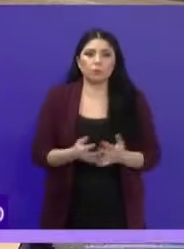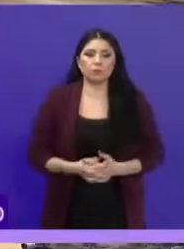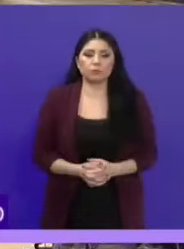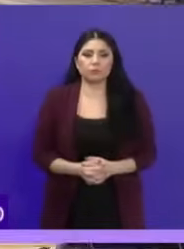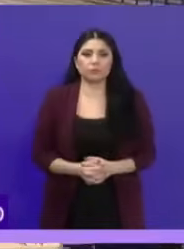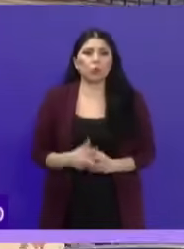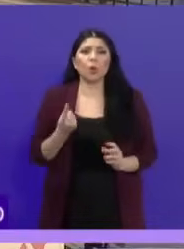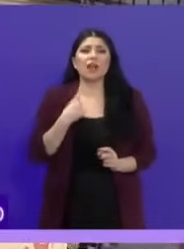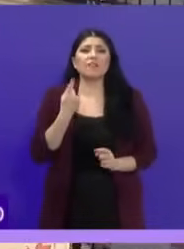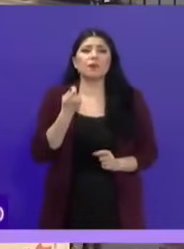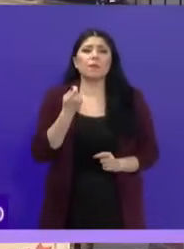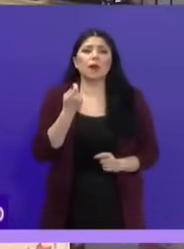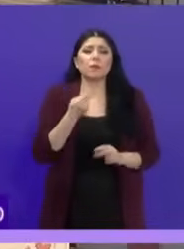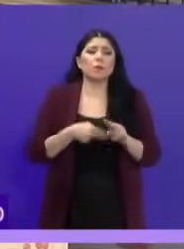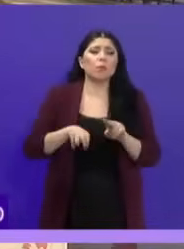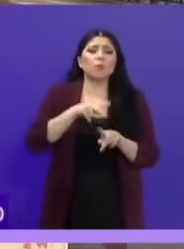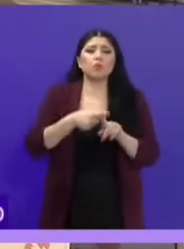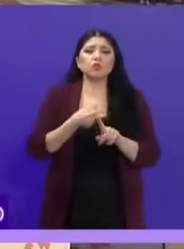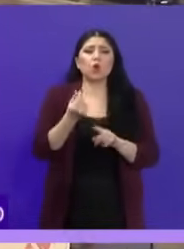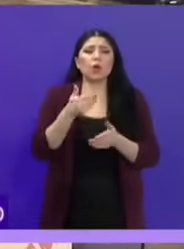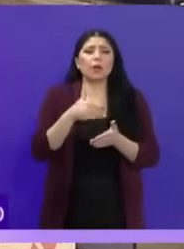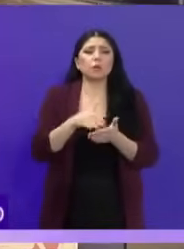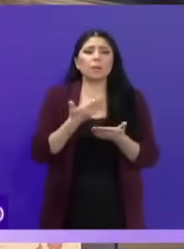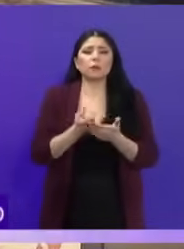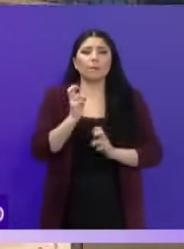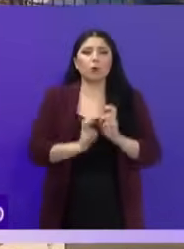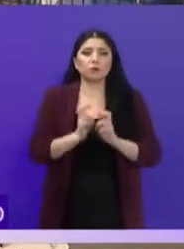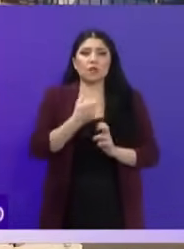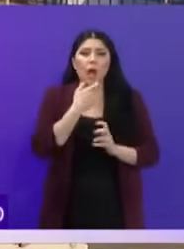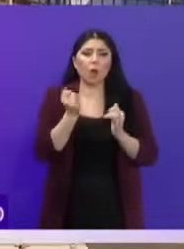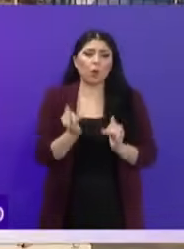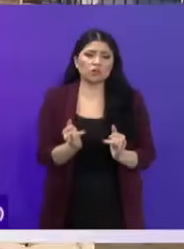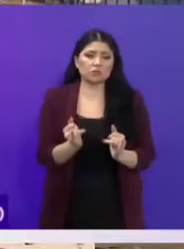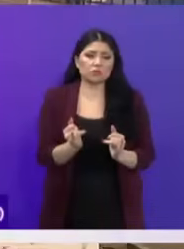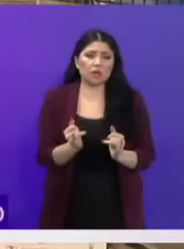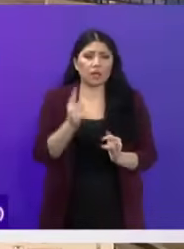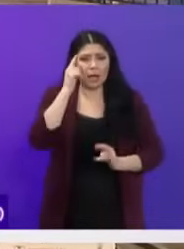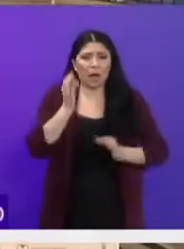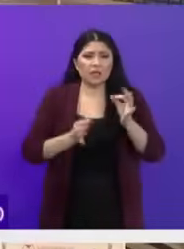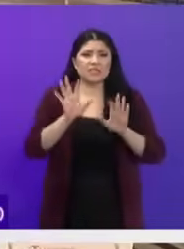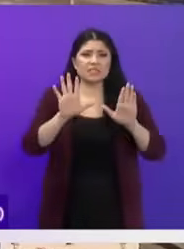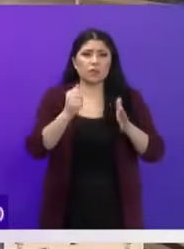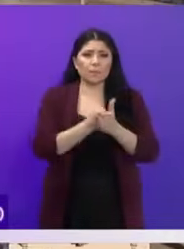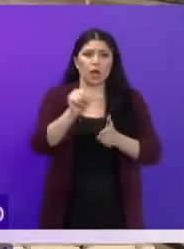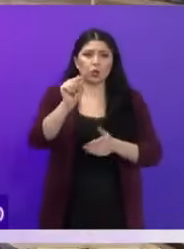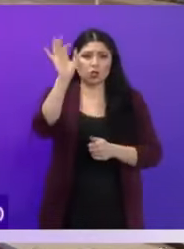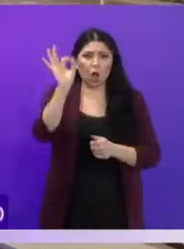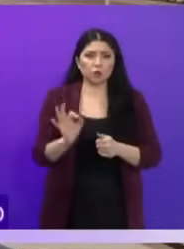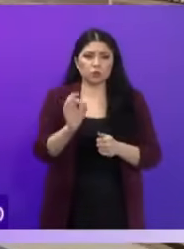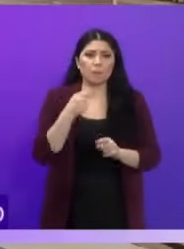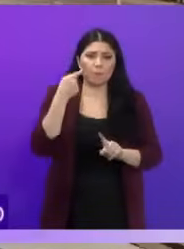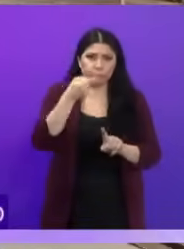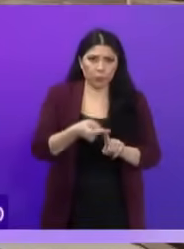producție? Costurile de producție noi le estimăm anul acesta cu între 10 și 20% mai